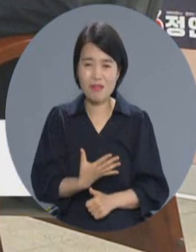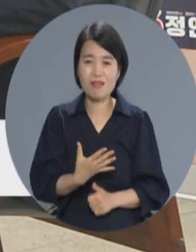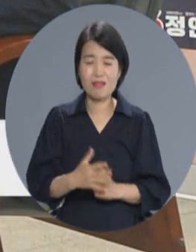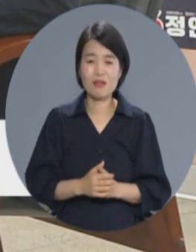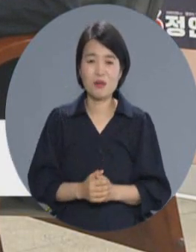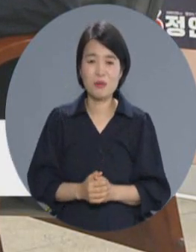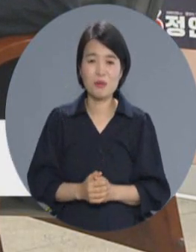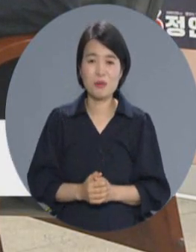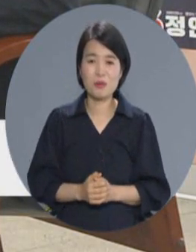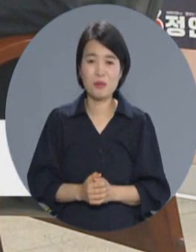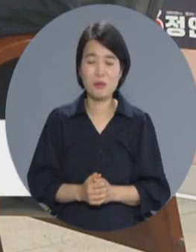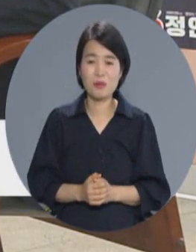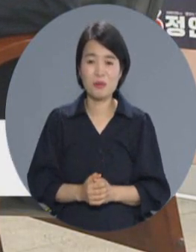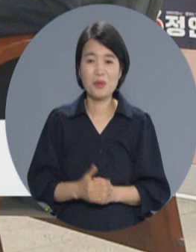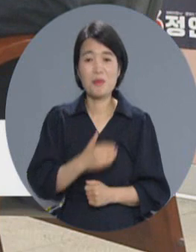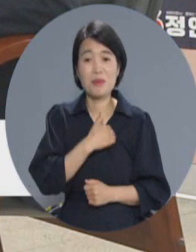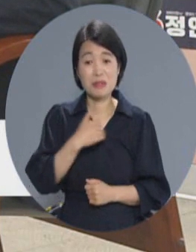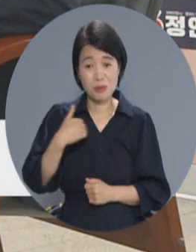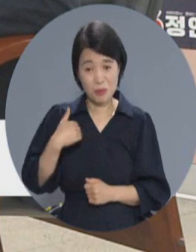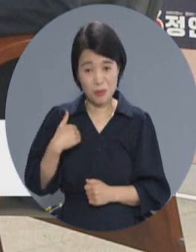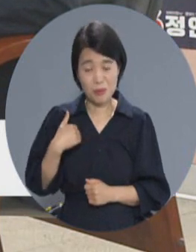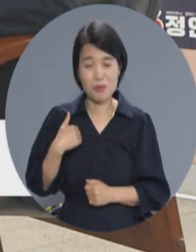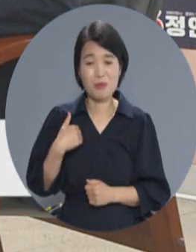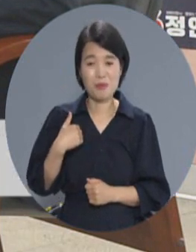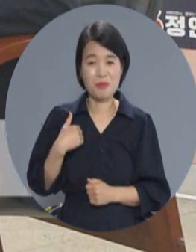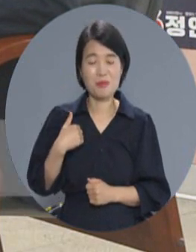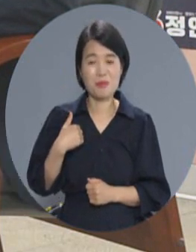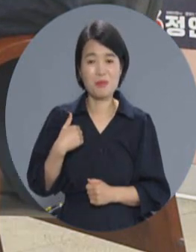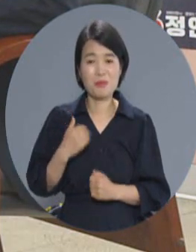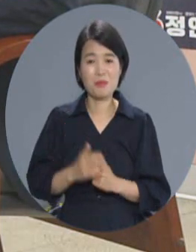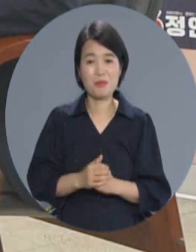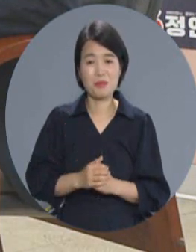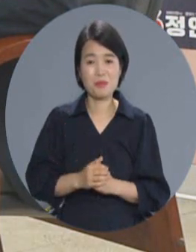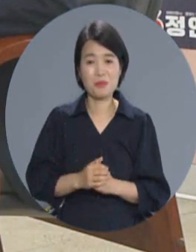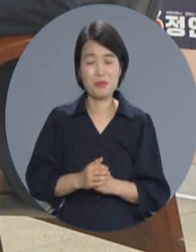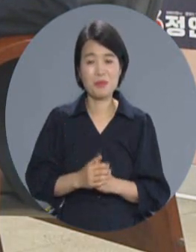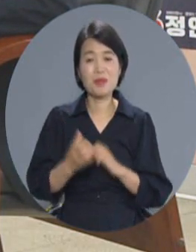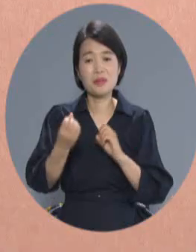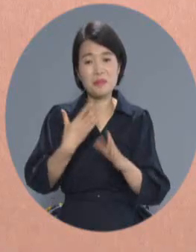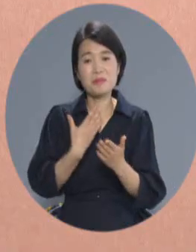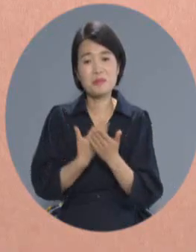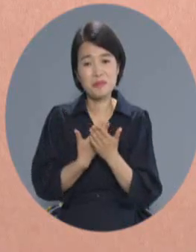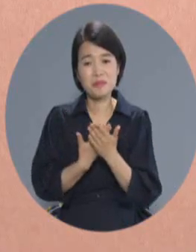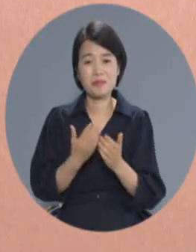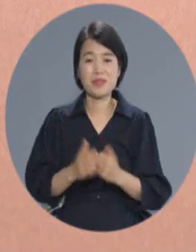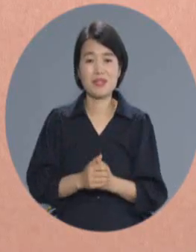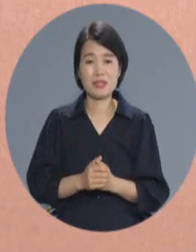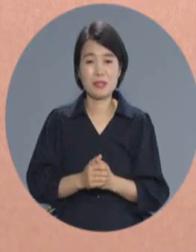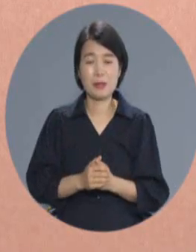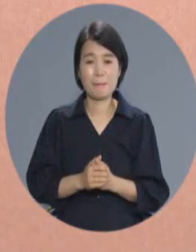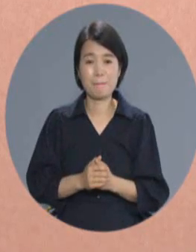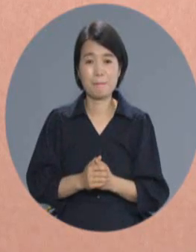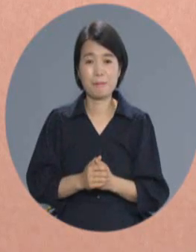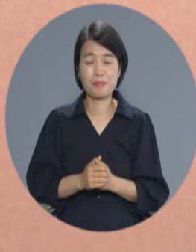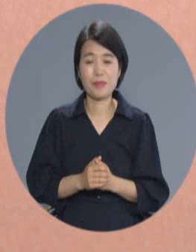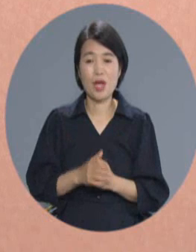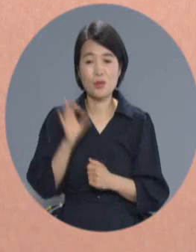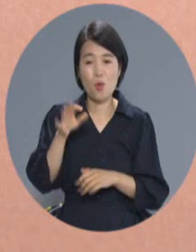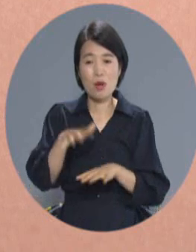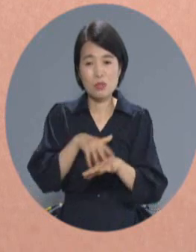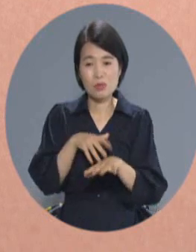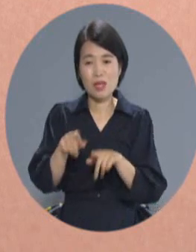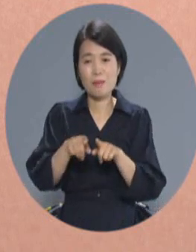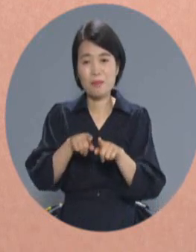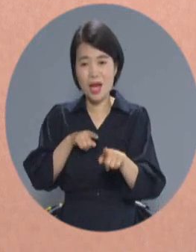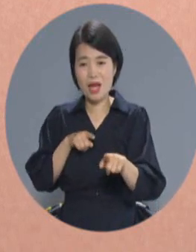같고 또 만족스러웠던 부분도 있을 것 같습니다. 한 말씀 부탁드립니다. 돈과 조직에 있어서